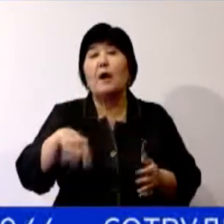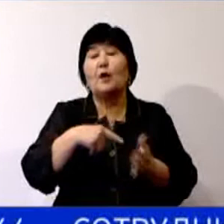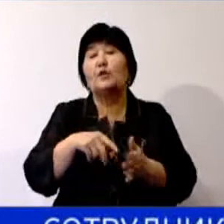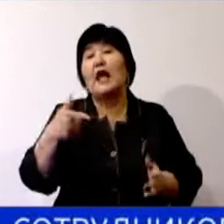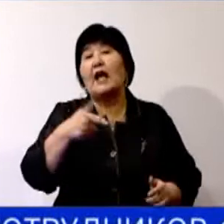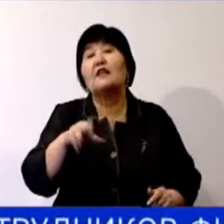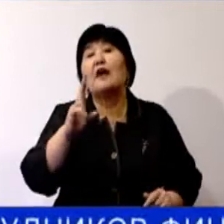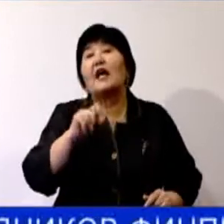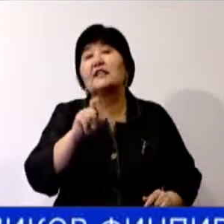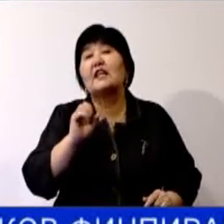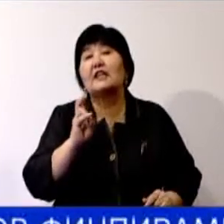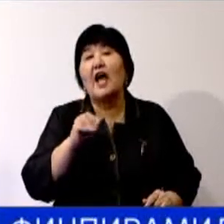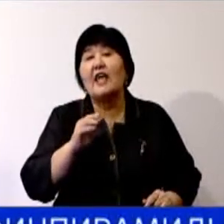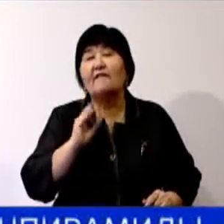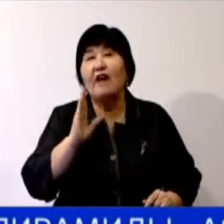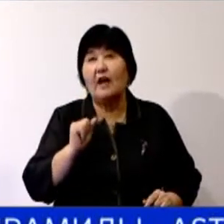Ганибека Казантаева.